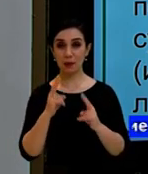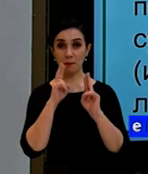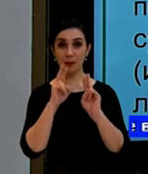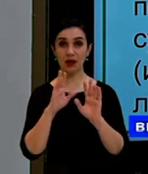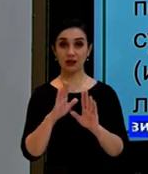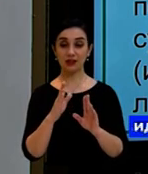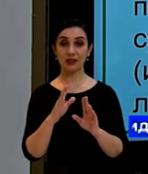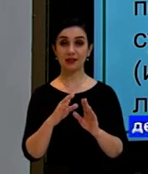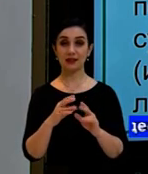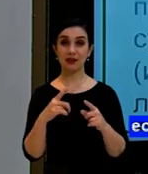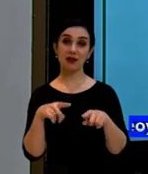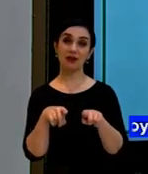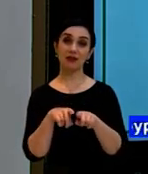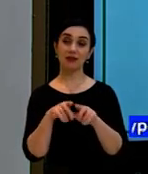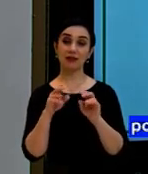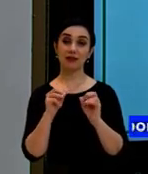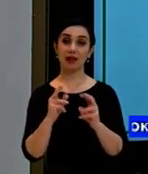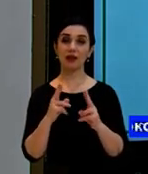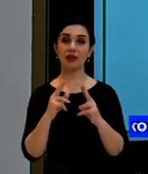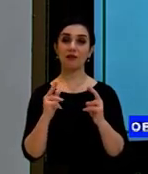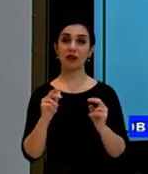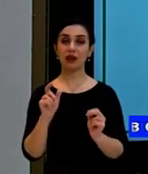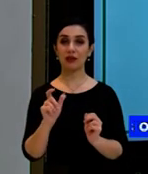касаться да как дворянин